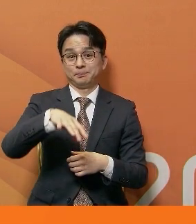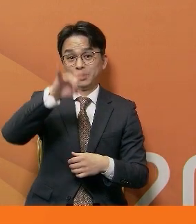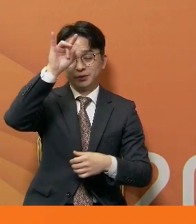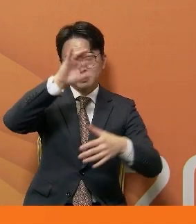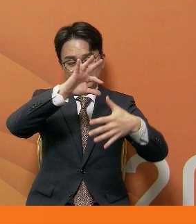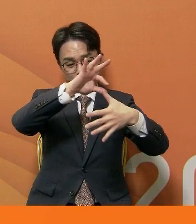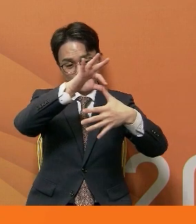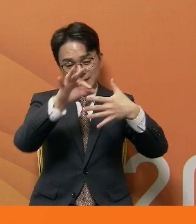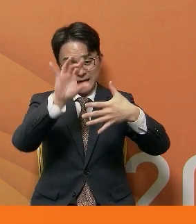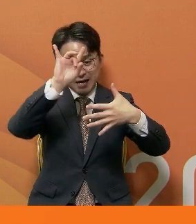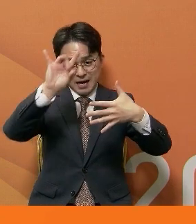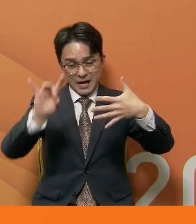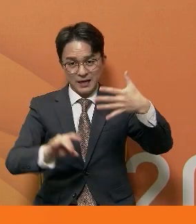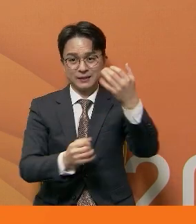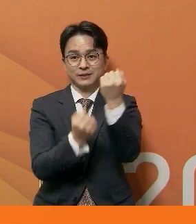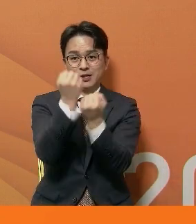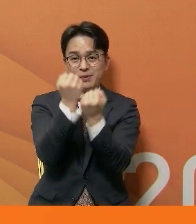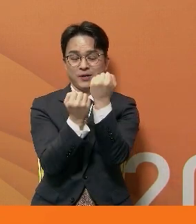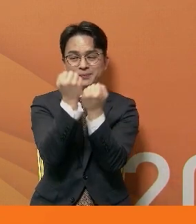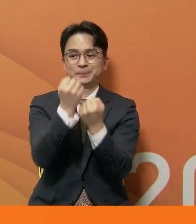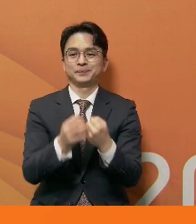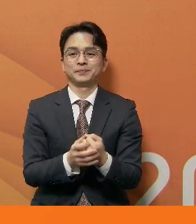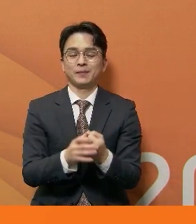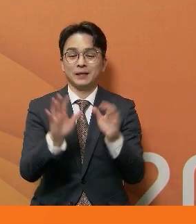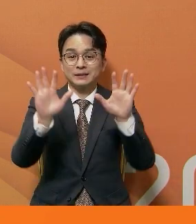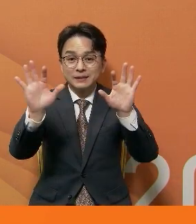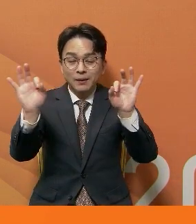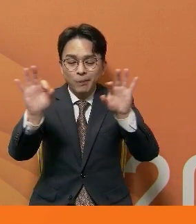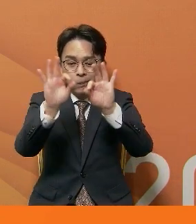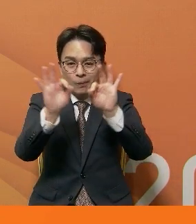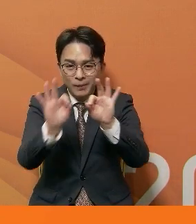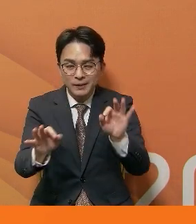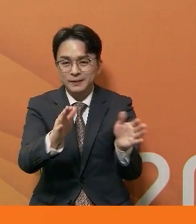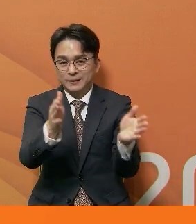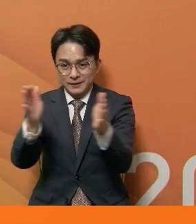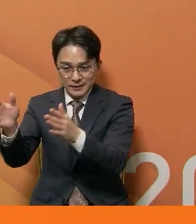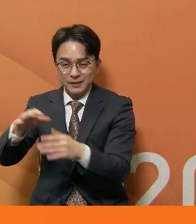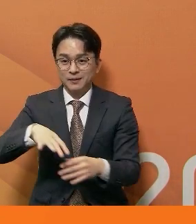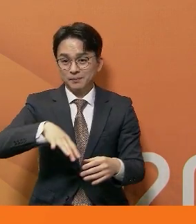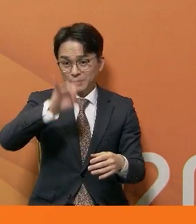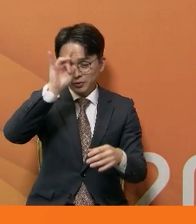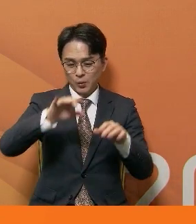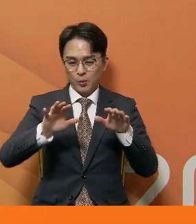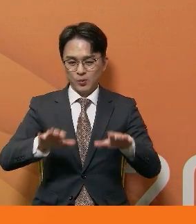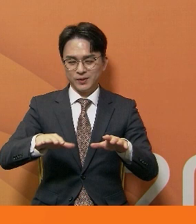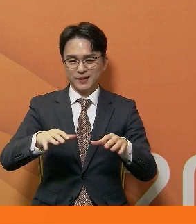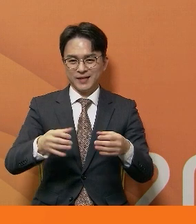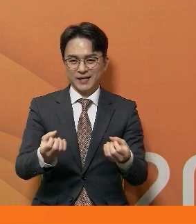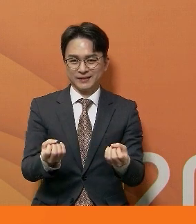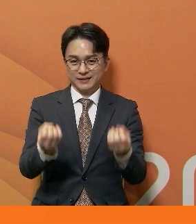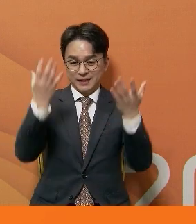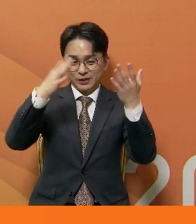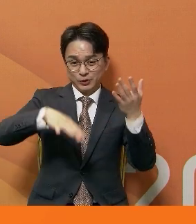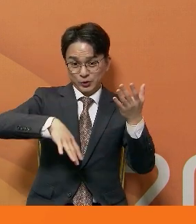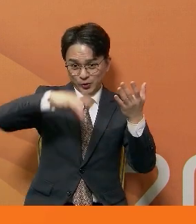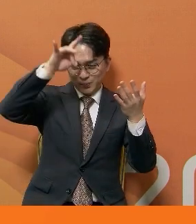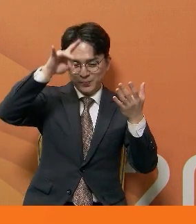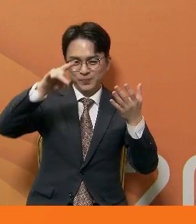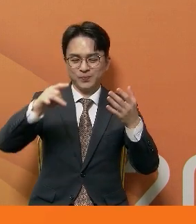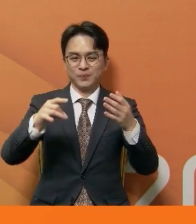우선 그 각 상품에 대해서 상세 설명을 드리기 전에 저희 오늘 행사 모두의 원장님과 저희